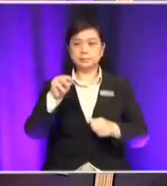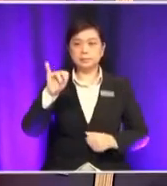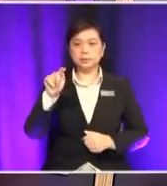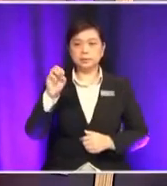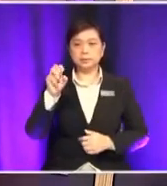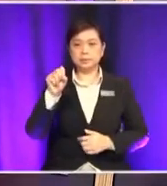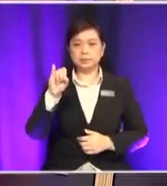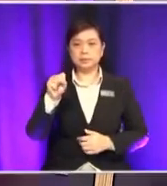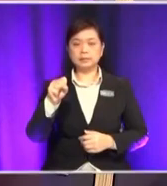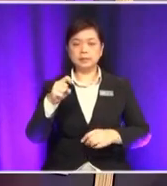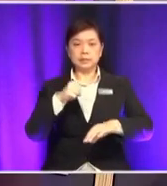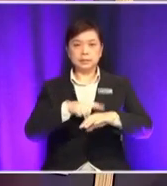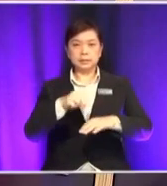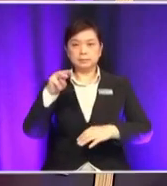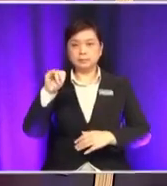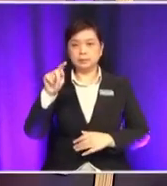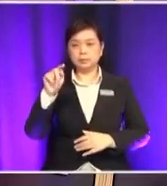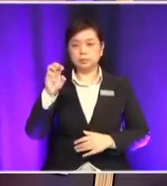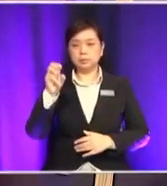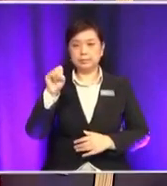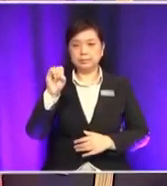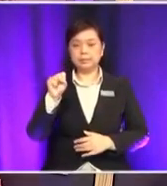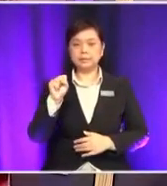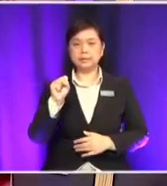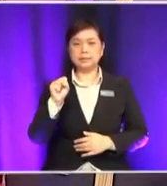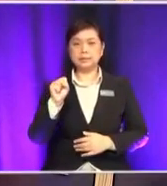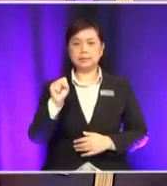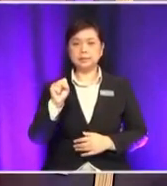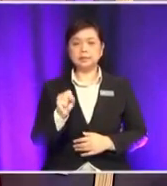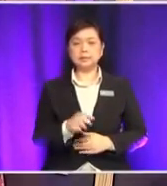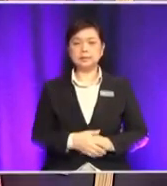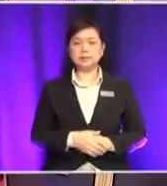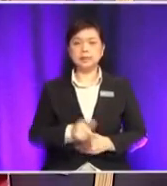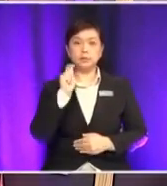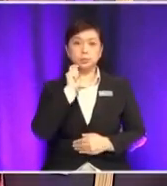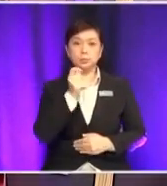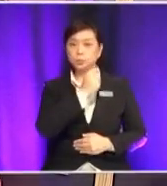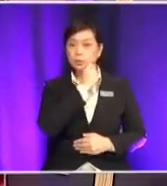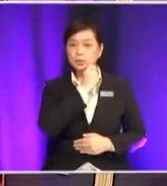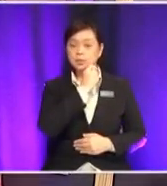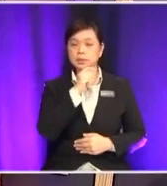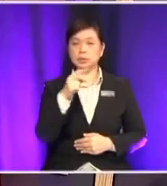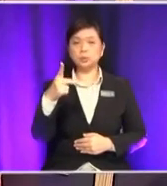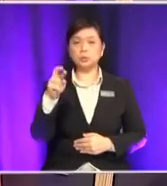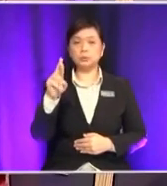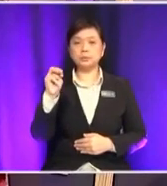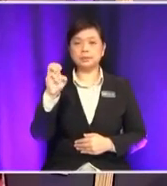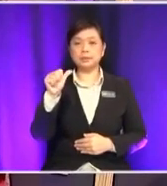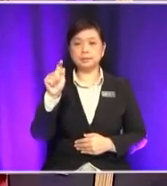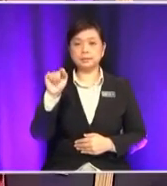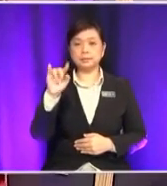Di maitosis kromatik kemba yang berpisah tadi teacher ada lukiskan dalam slide sebelumnya